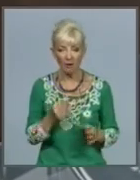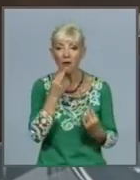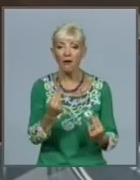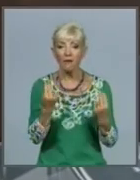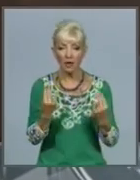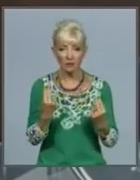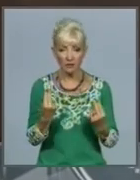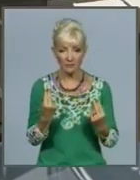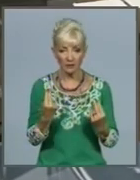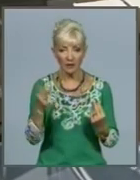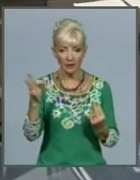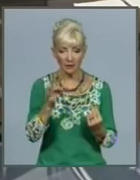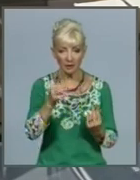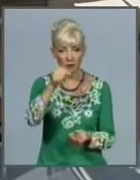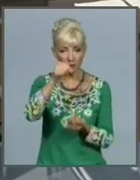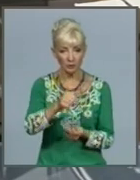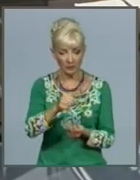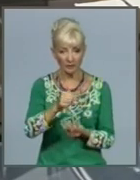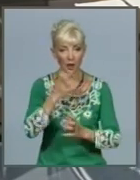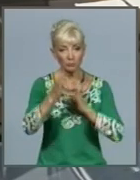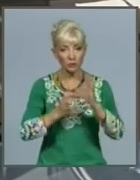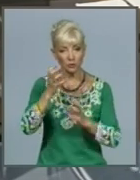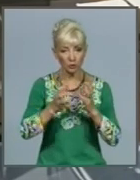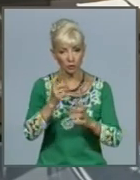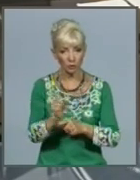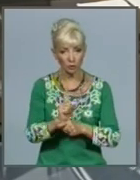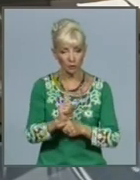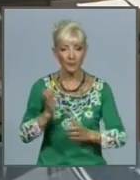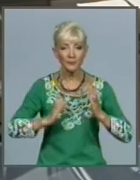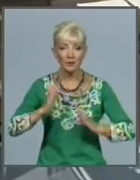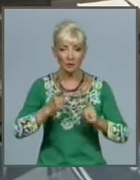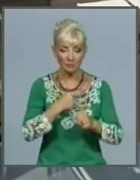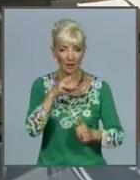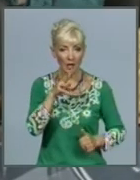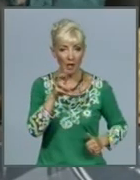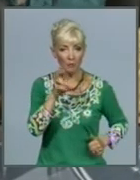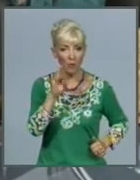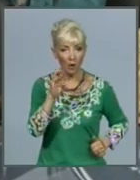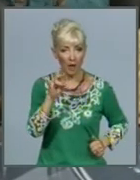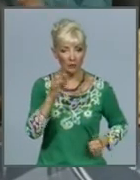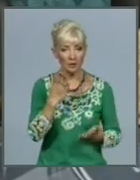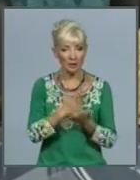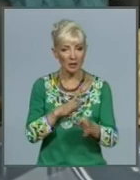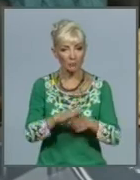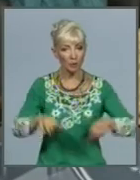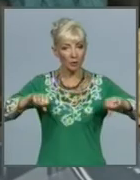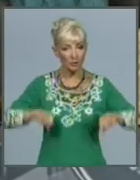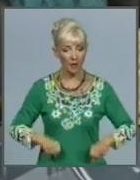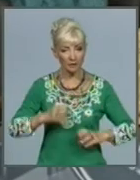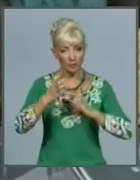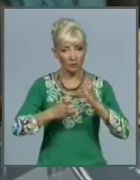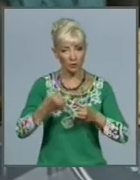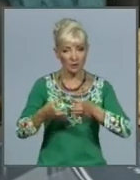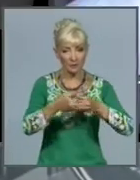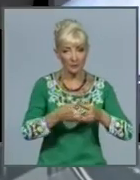відповідала міжнародним стандартам. Зараз інститут імені Бокаріуса є повноправним членом міжнародної спілки європейських